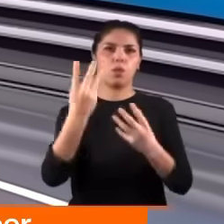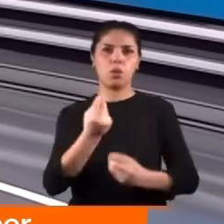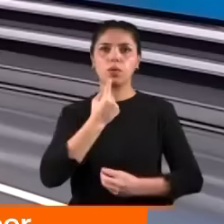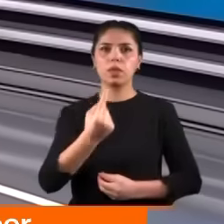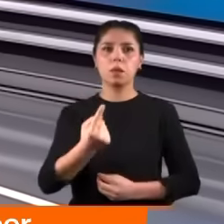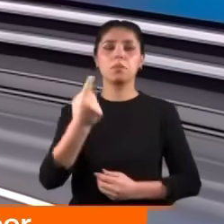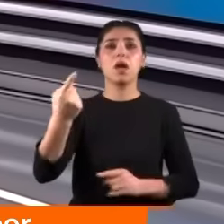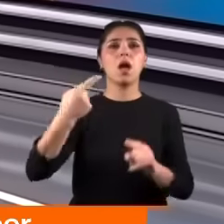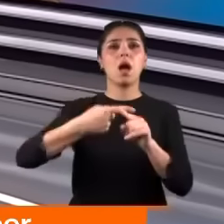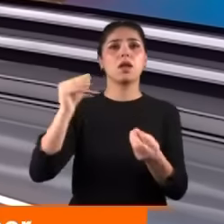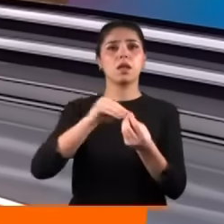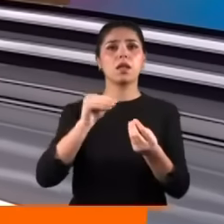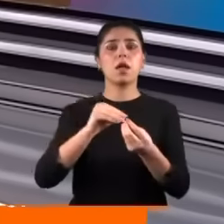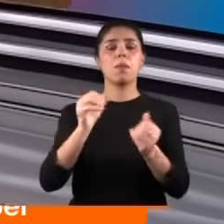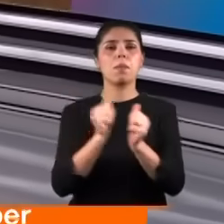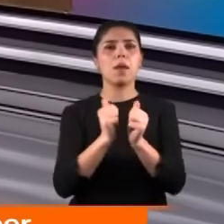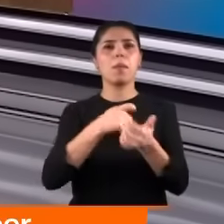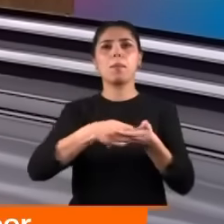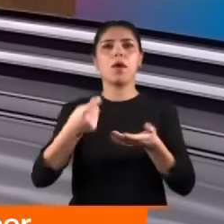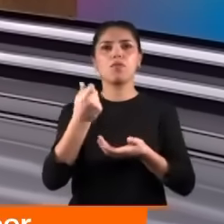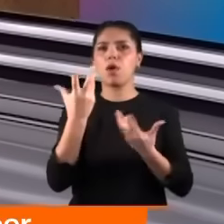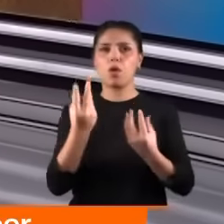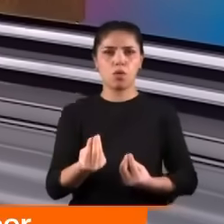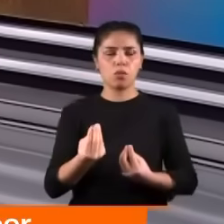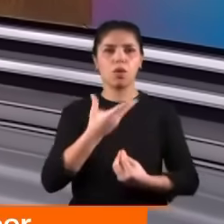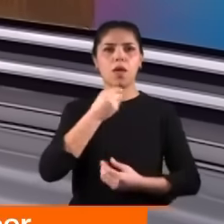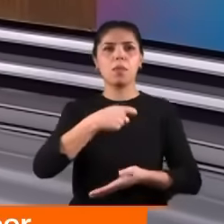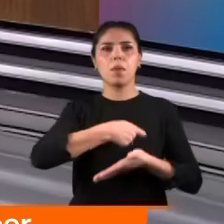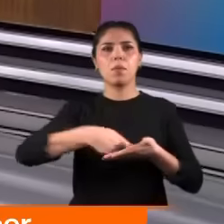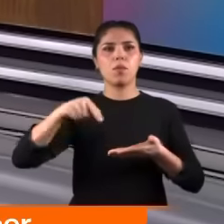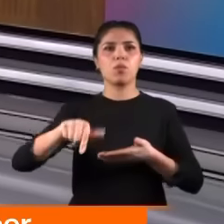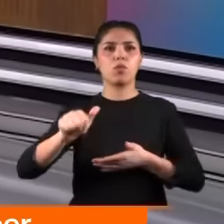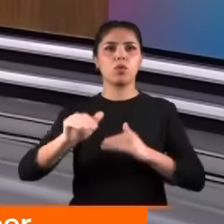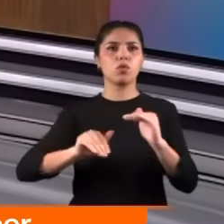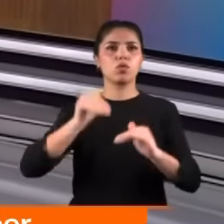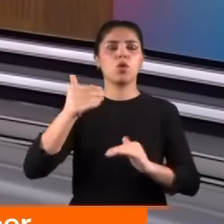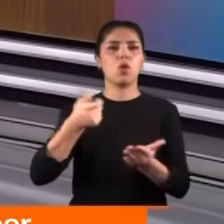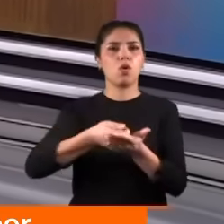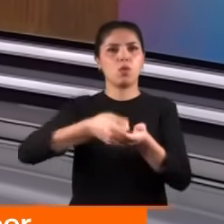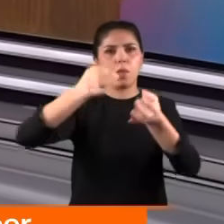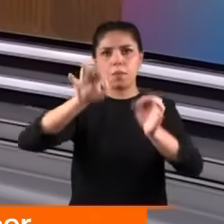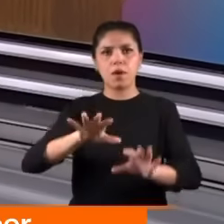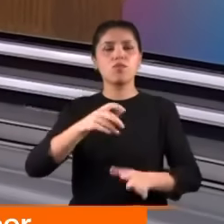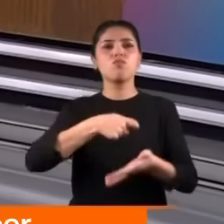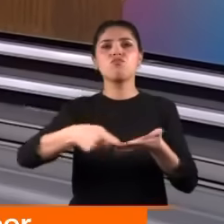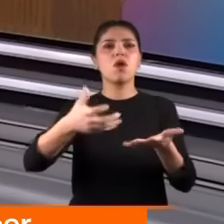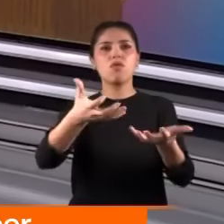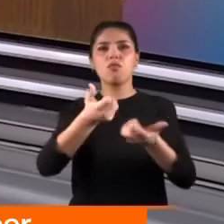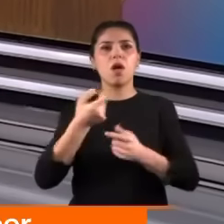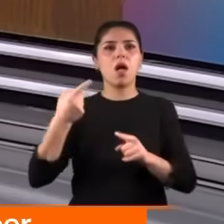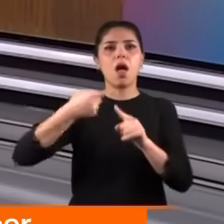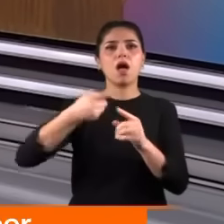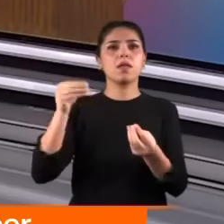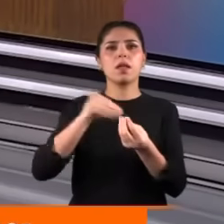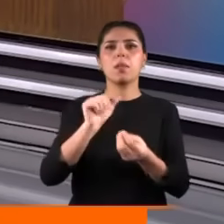demek. Peki ek zamla birlikte maaşlar ne oldu? Biliyorsunuz emekli aylıkları bugünden itibaren ödenmeye başlamıştı. Maaşını alanlar ek